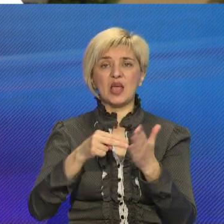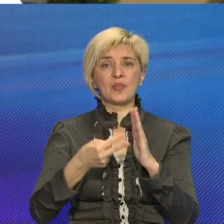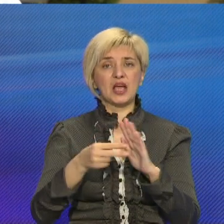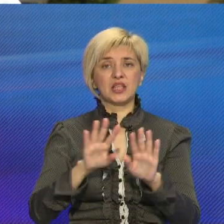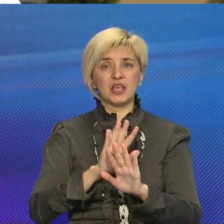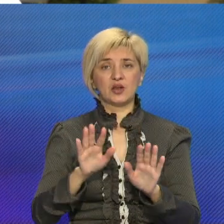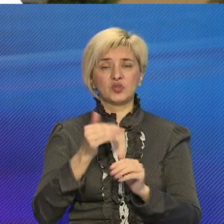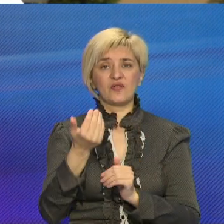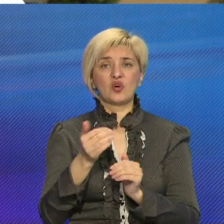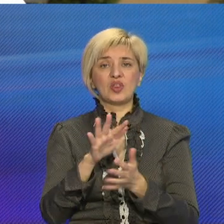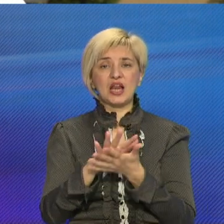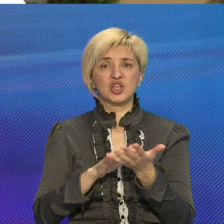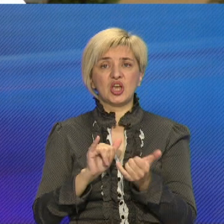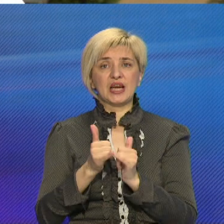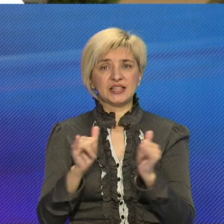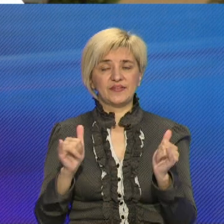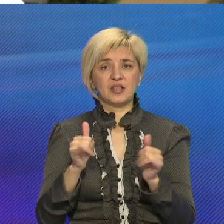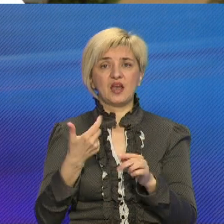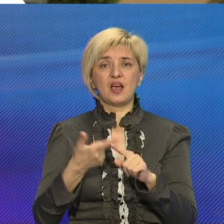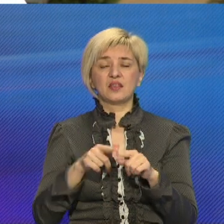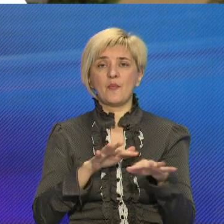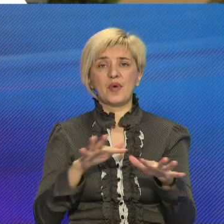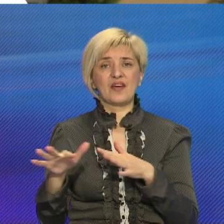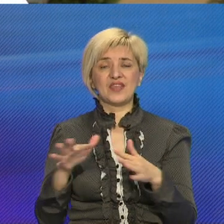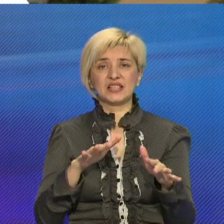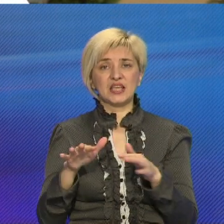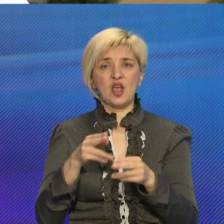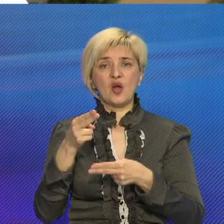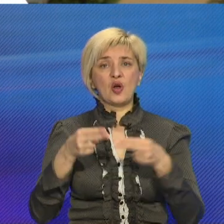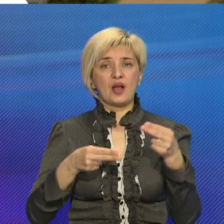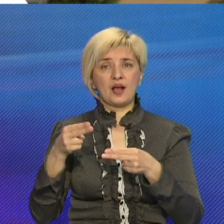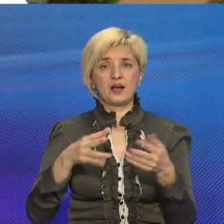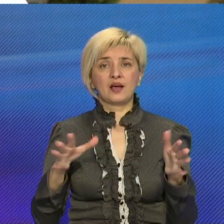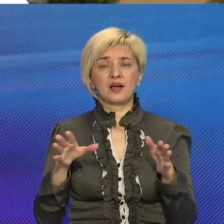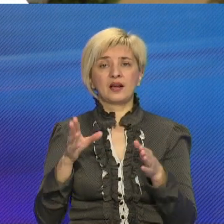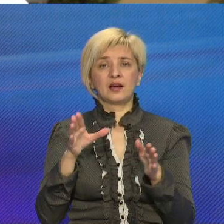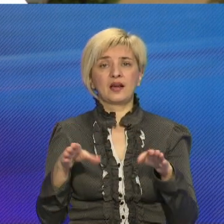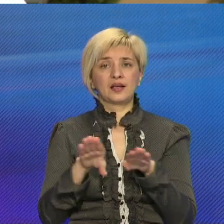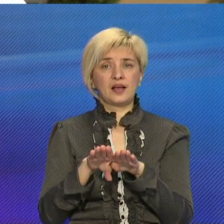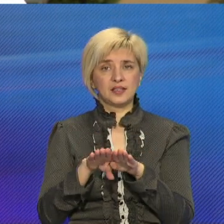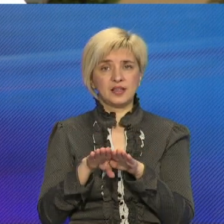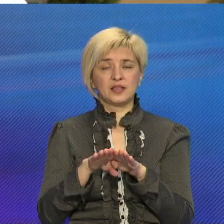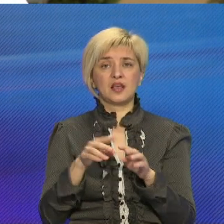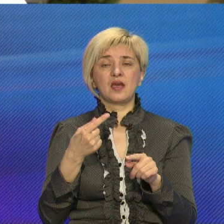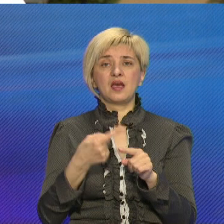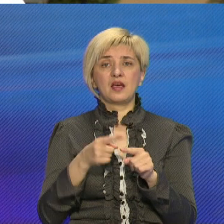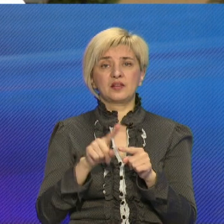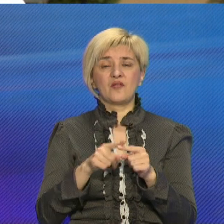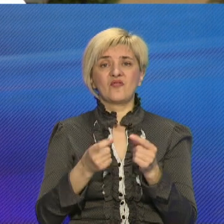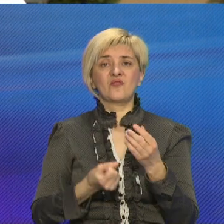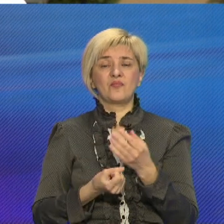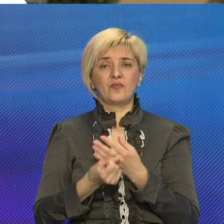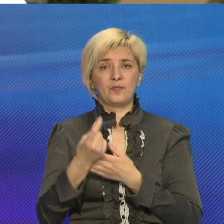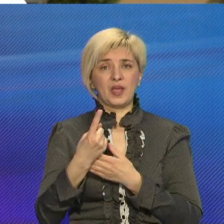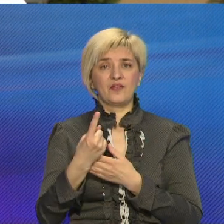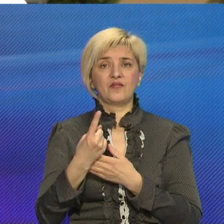дальнейшее разведение, это обязательно проведение кастрации, потому что отсутствие кастрации затем влечет появление большого